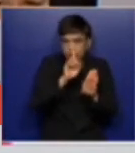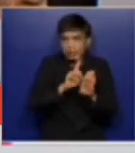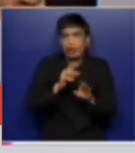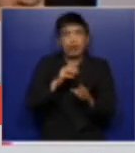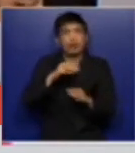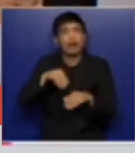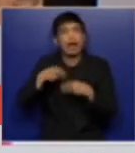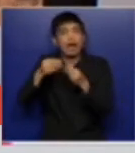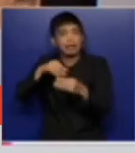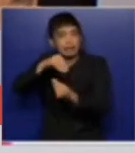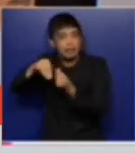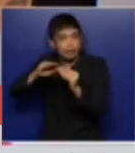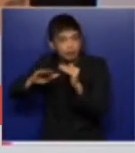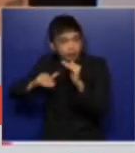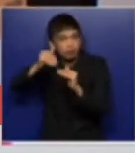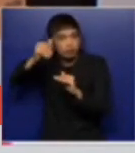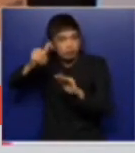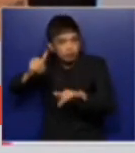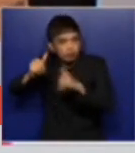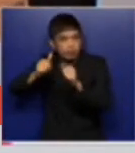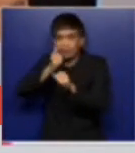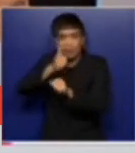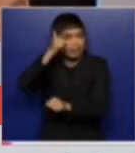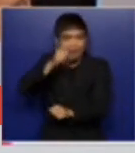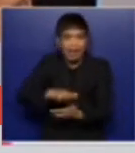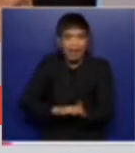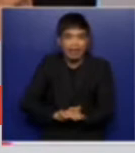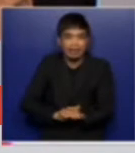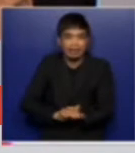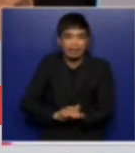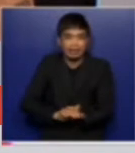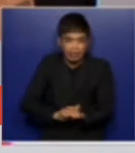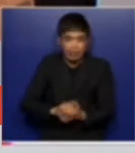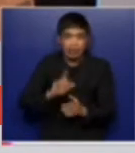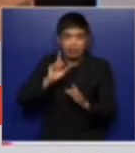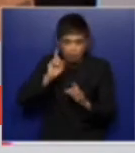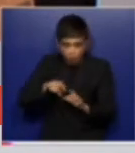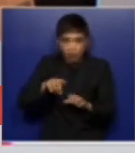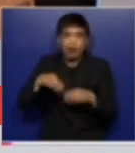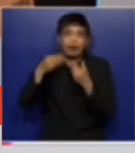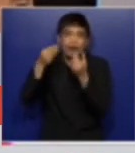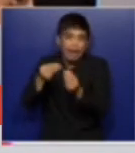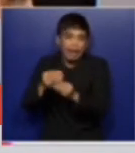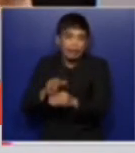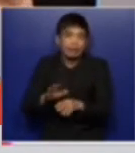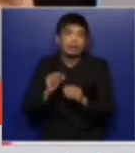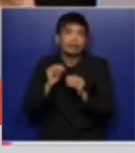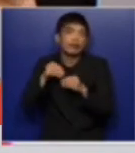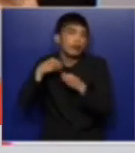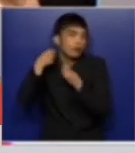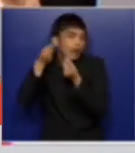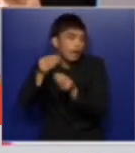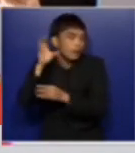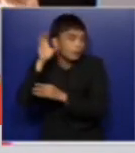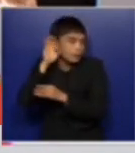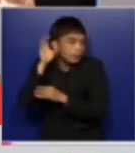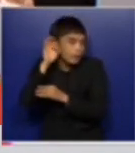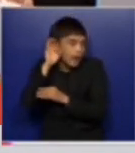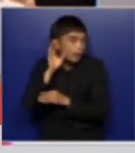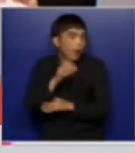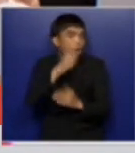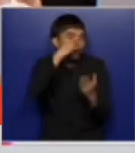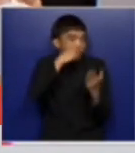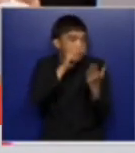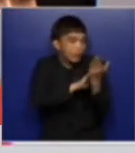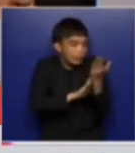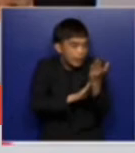ครับมันขึ้นอยู่กับความเชื่อมั่นและความมั่นใจของผู้บริโภคที่จะกลับมาชาบจับจ่ายใช้สอยและใช้